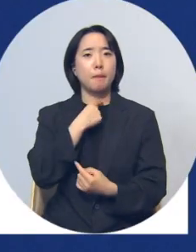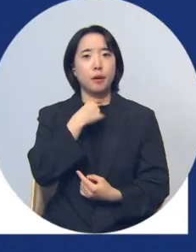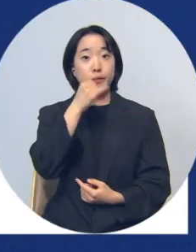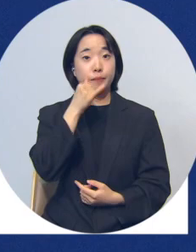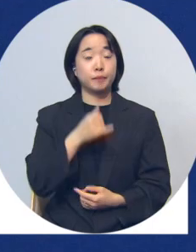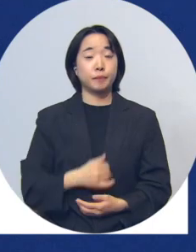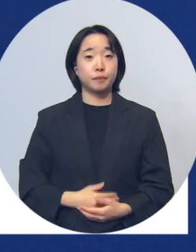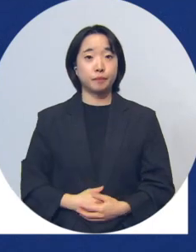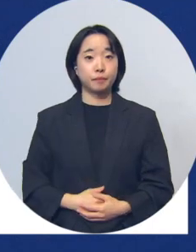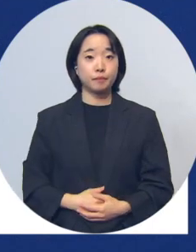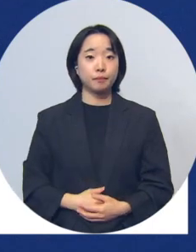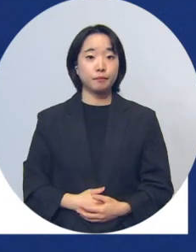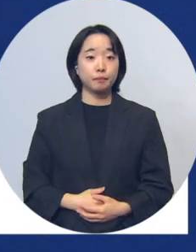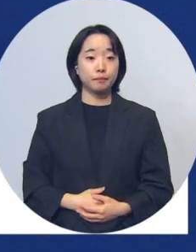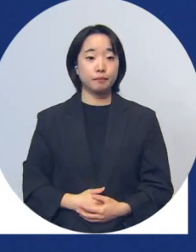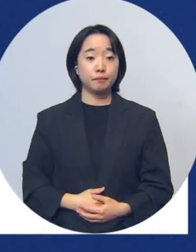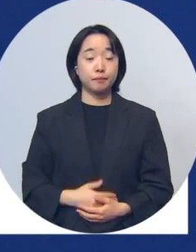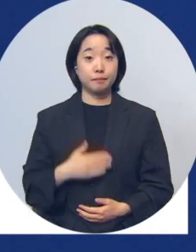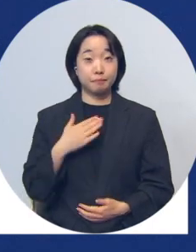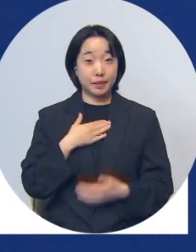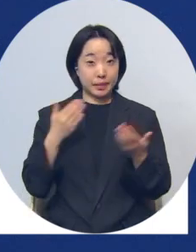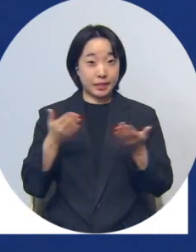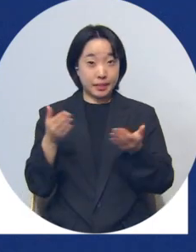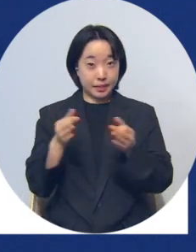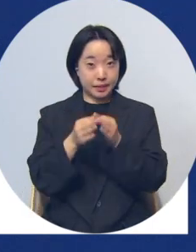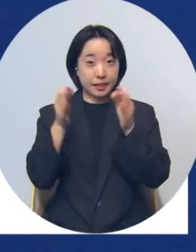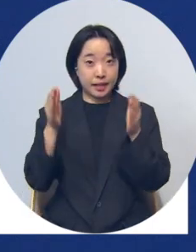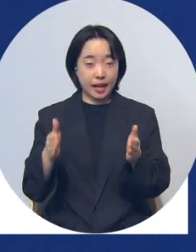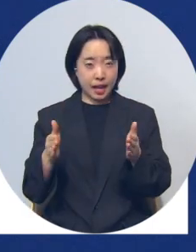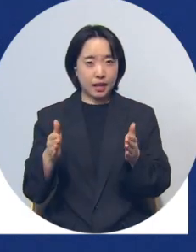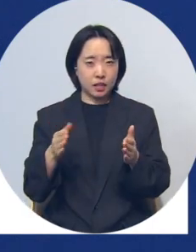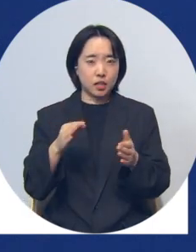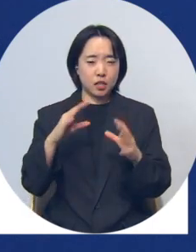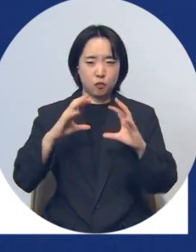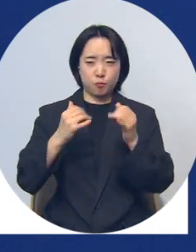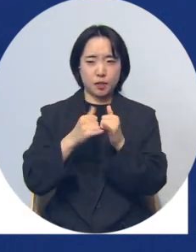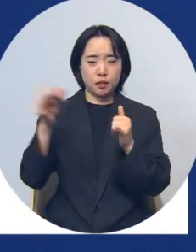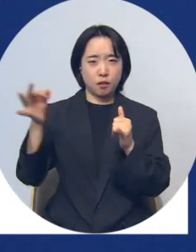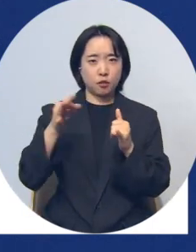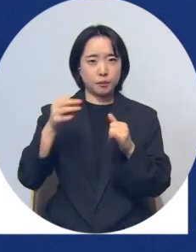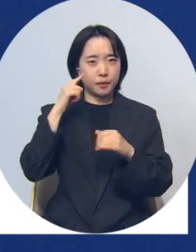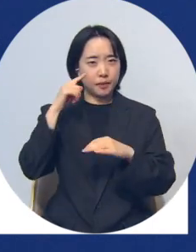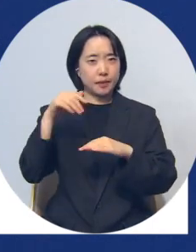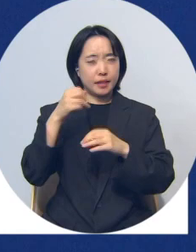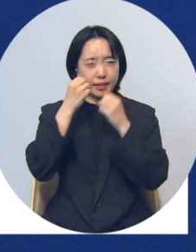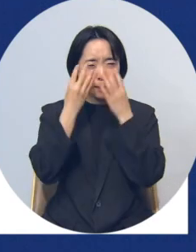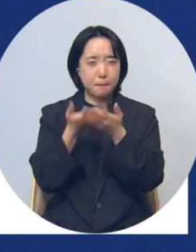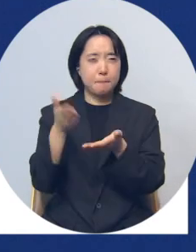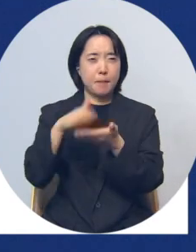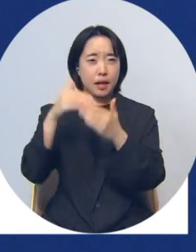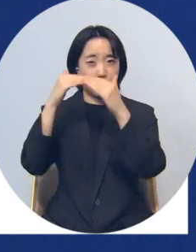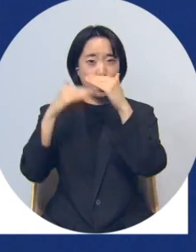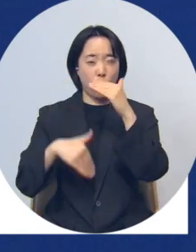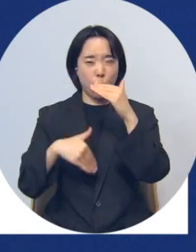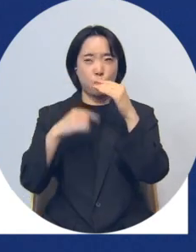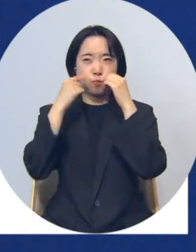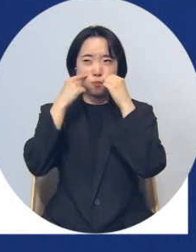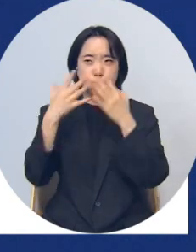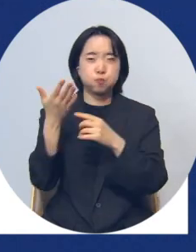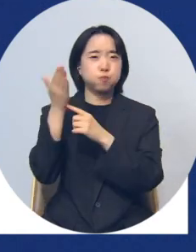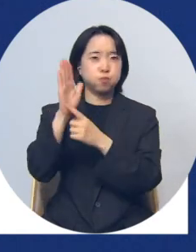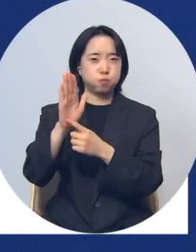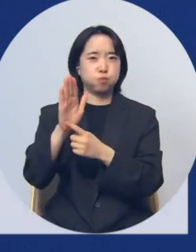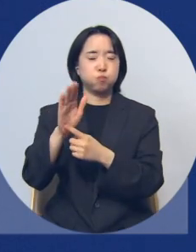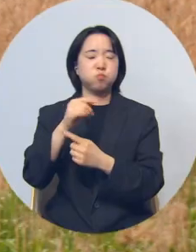임기에 앞으로 100년 대개 연금 개혁안이 확정될 수 있도록 해야 되겠다는 생각을 지금